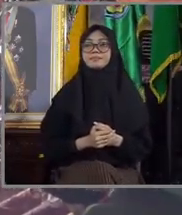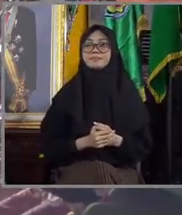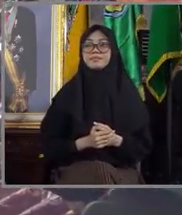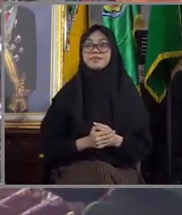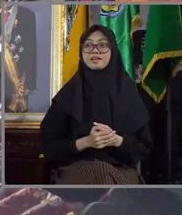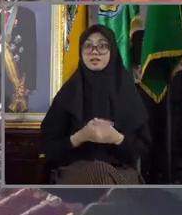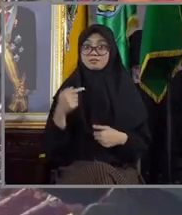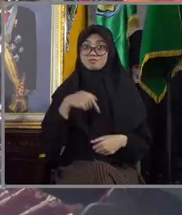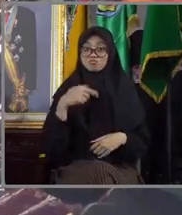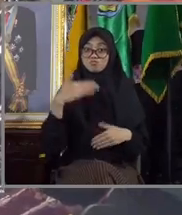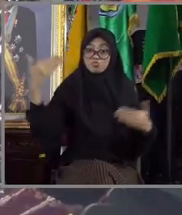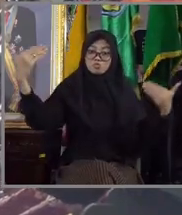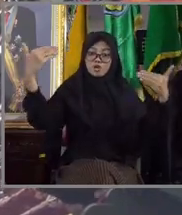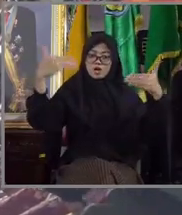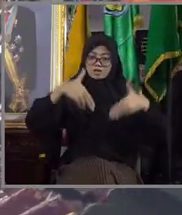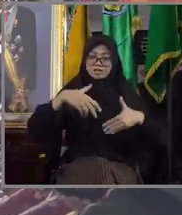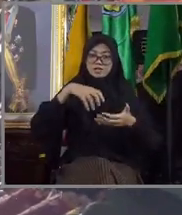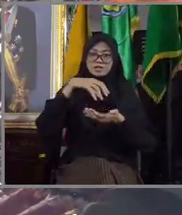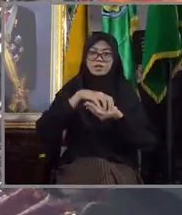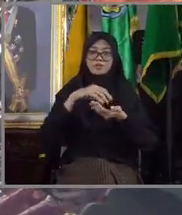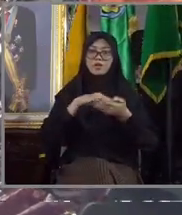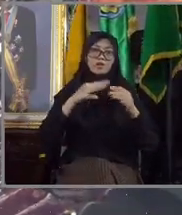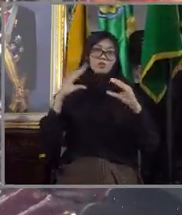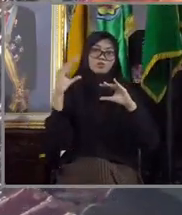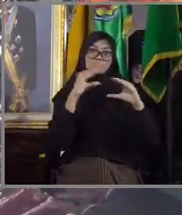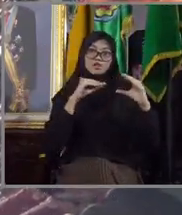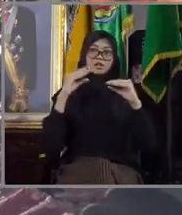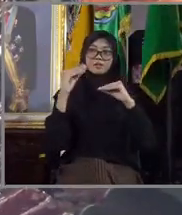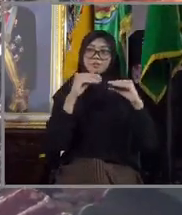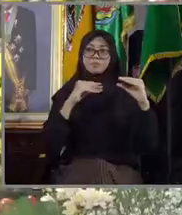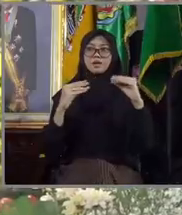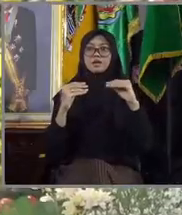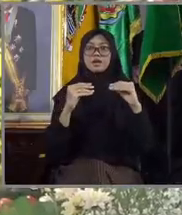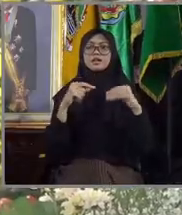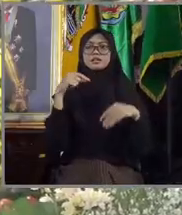Hadir di acara Musrenbang kita, ini putaran